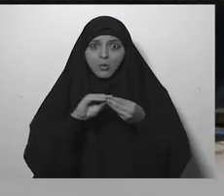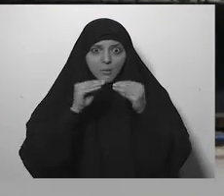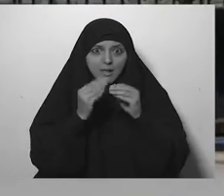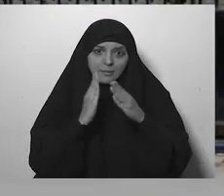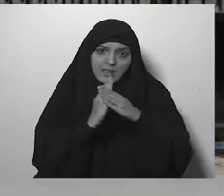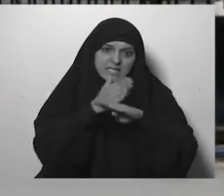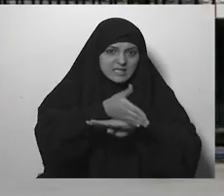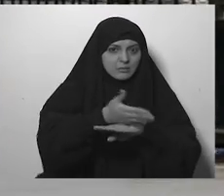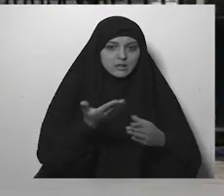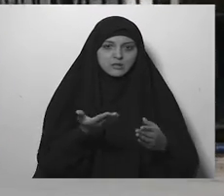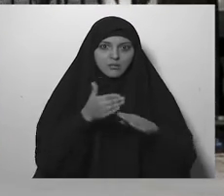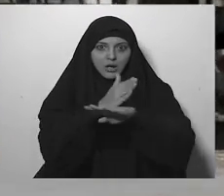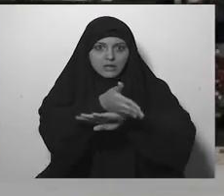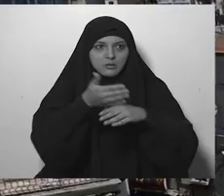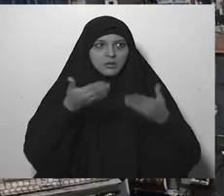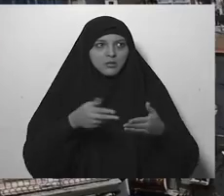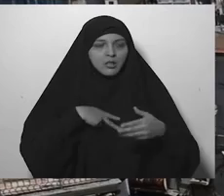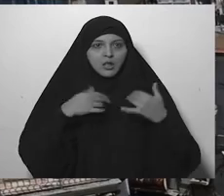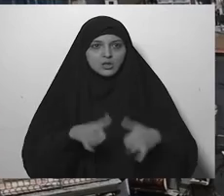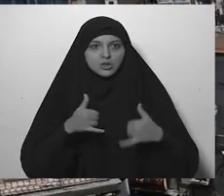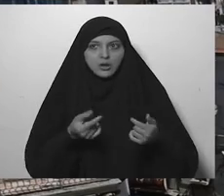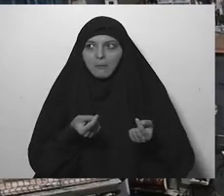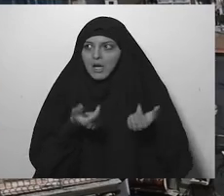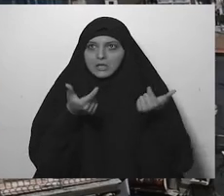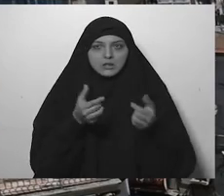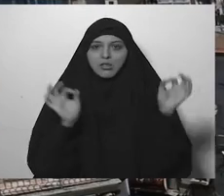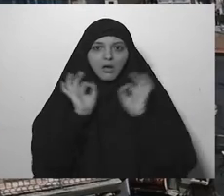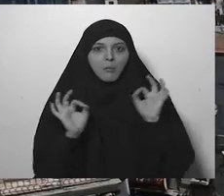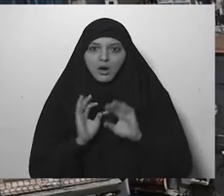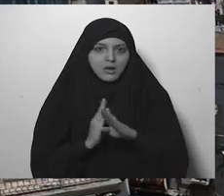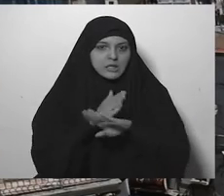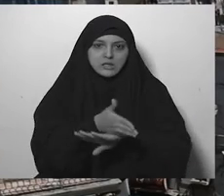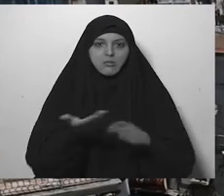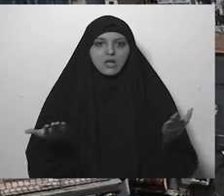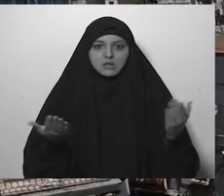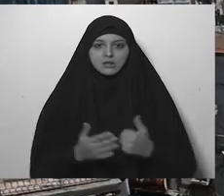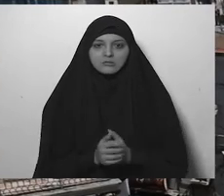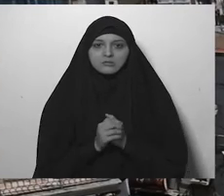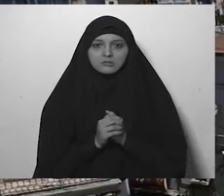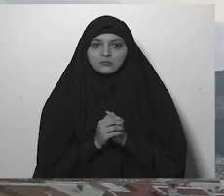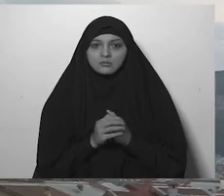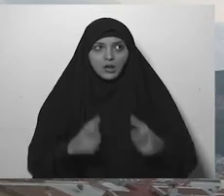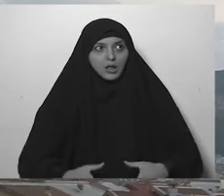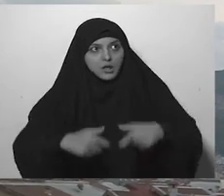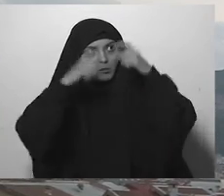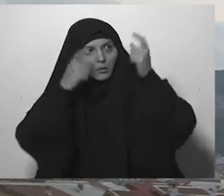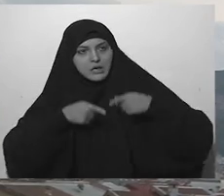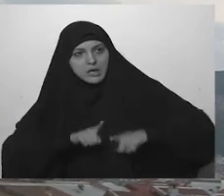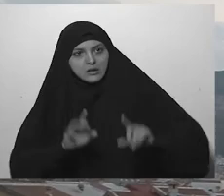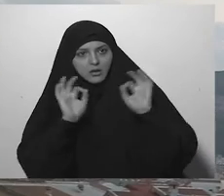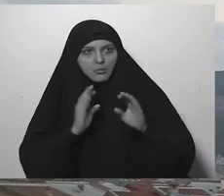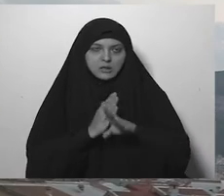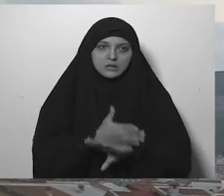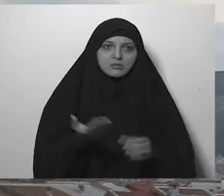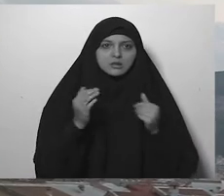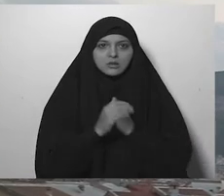problème d'accessibilité. L'accessibilité chez nous, presque... Il n'y pas d'accessibilité. Que ce soit les immeubles de